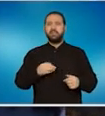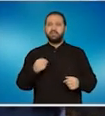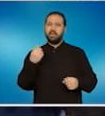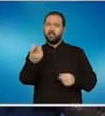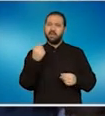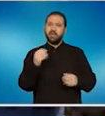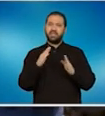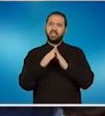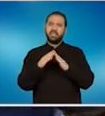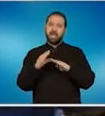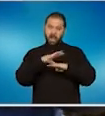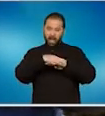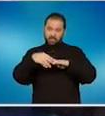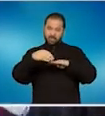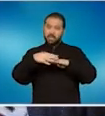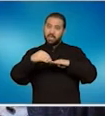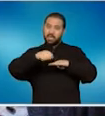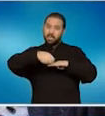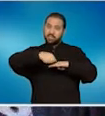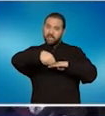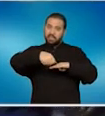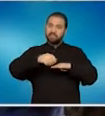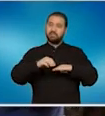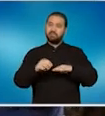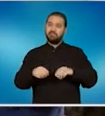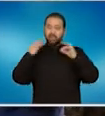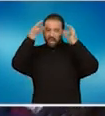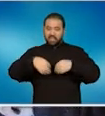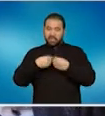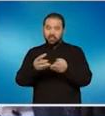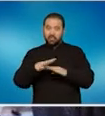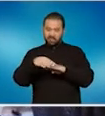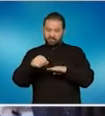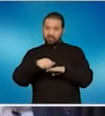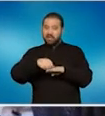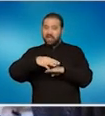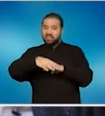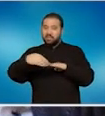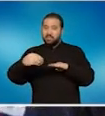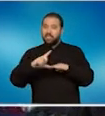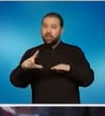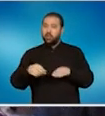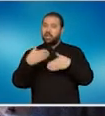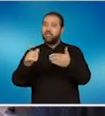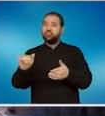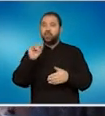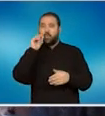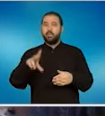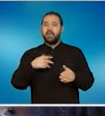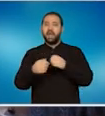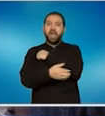acasă încălțat și întorcându-se descălțat, că a dat pantofii sau ghetele cuiva care n-avea. Același lucru l-a